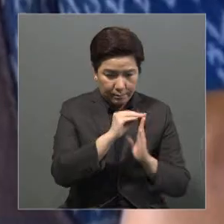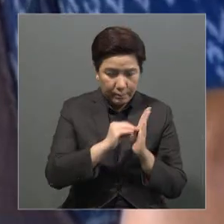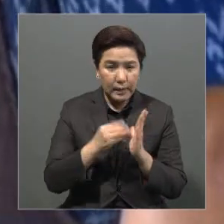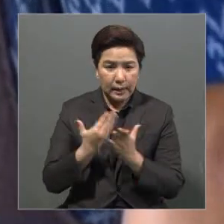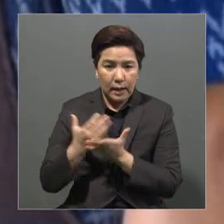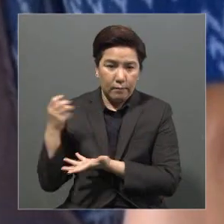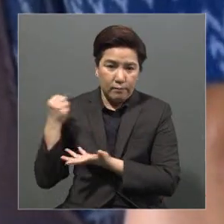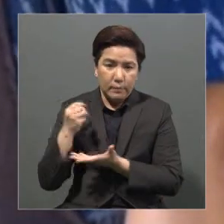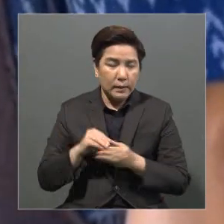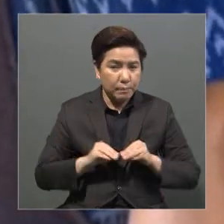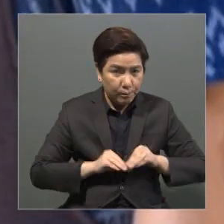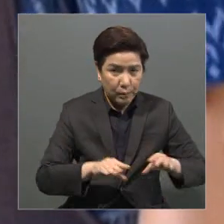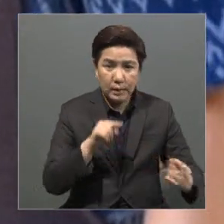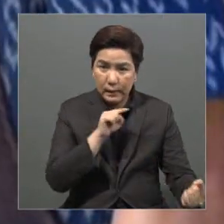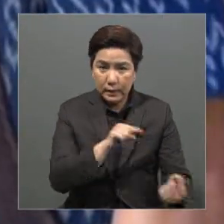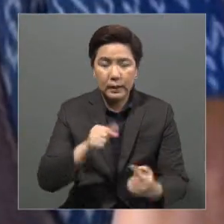เงินจะ